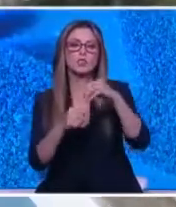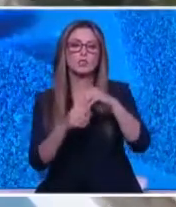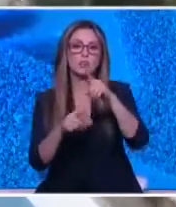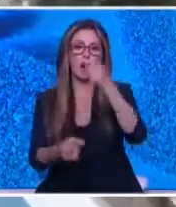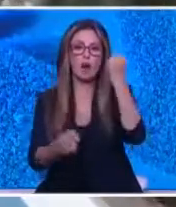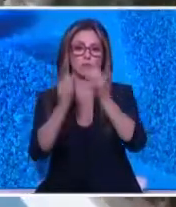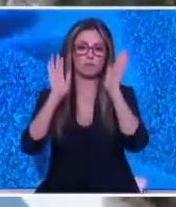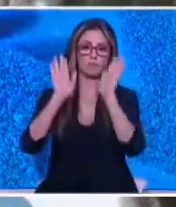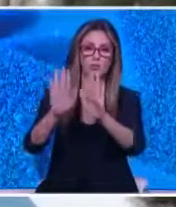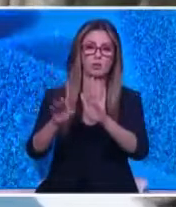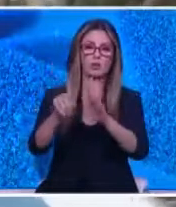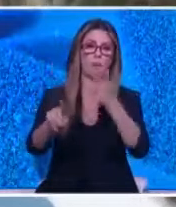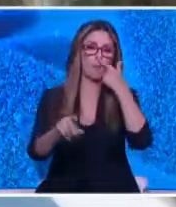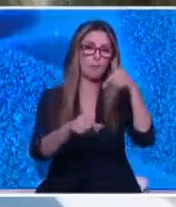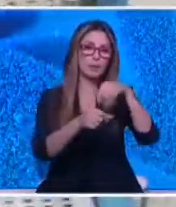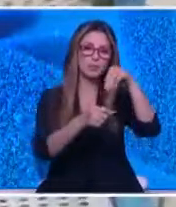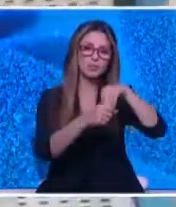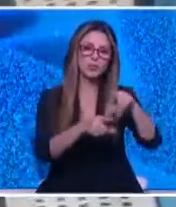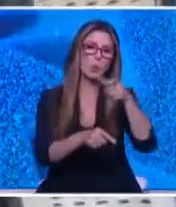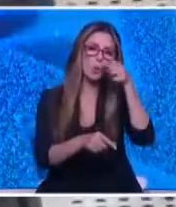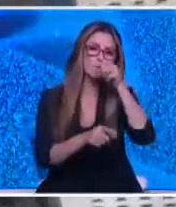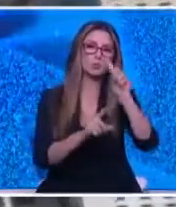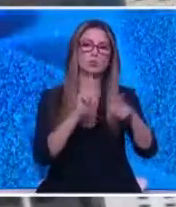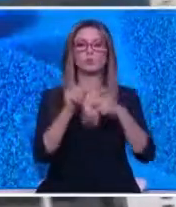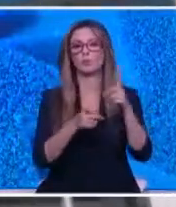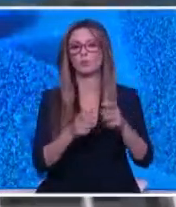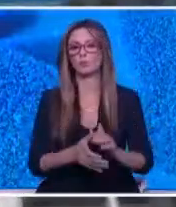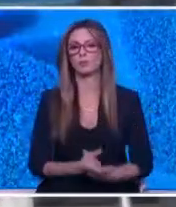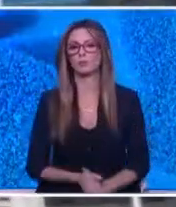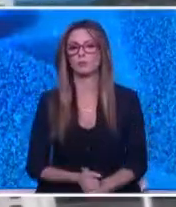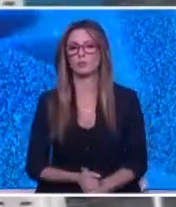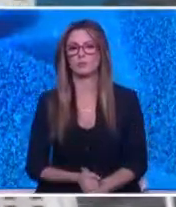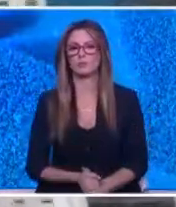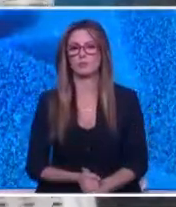aracı durdurarak yakıt deposunun içindeki bölmede uyuşturucuları ele geçiriyor.